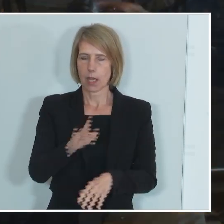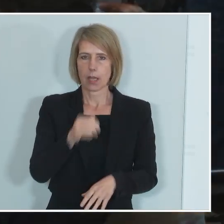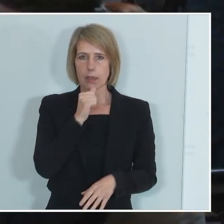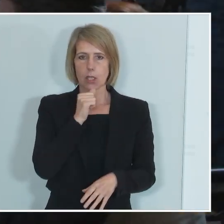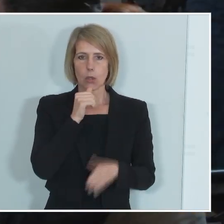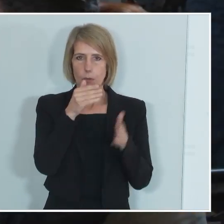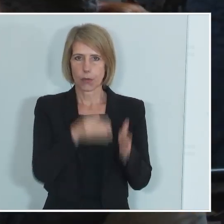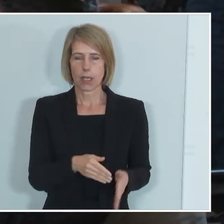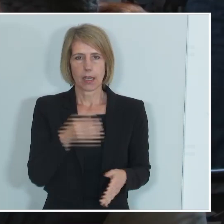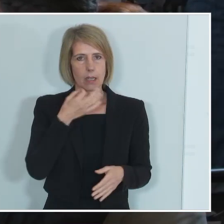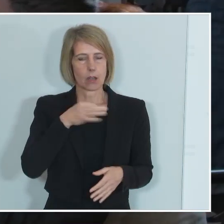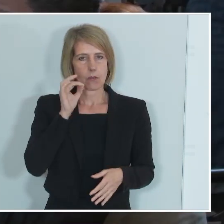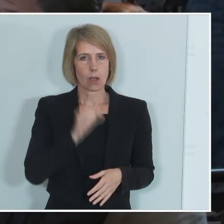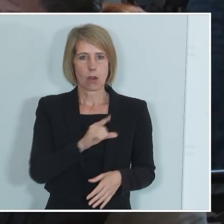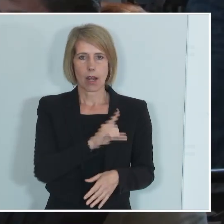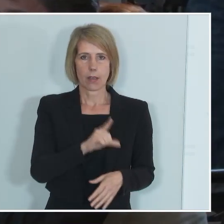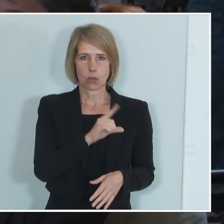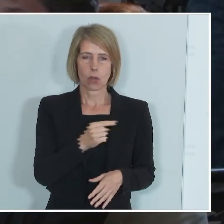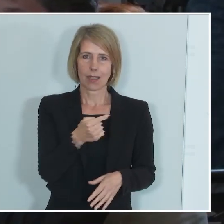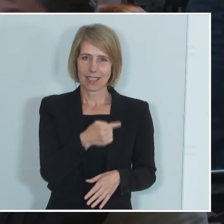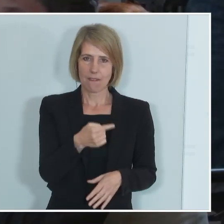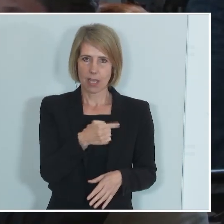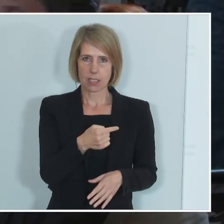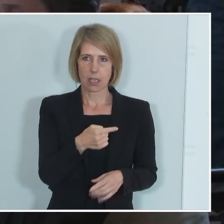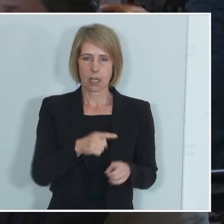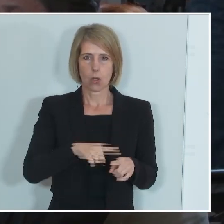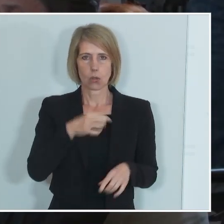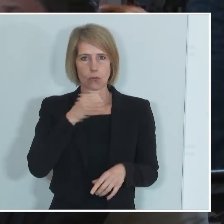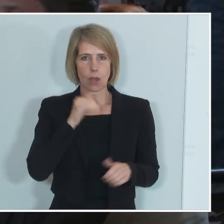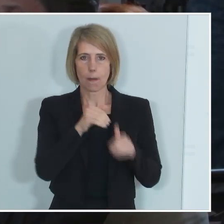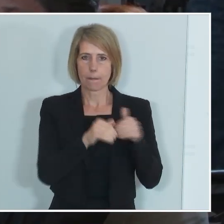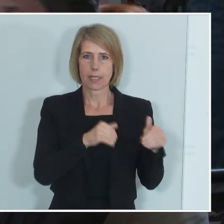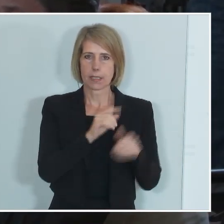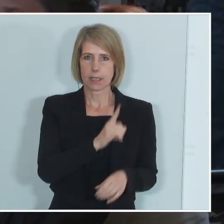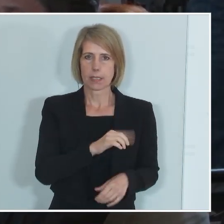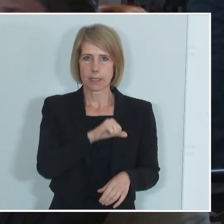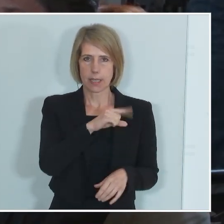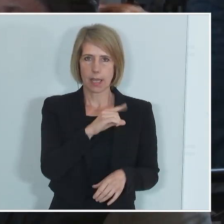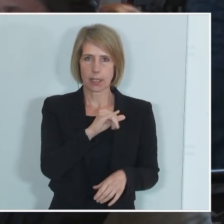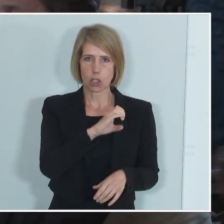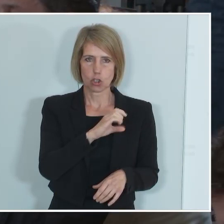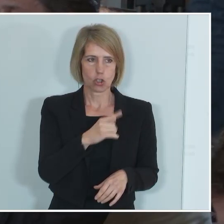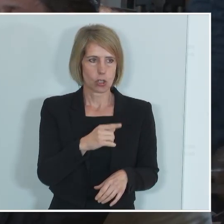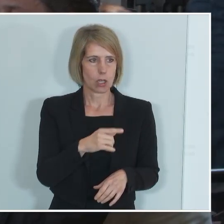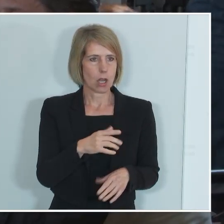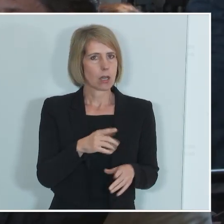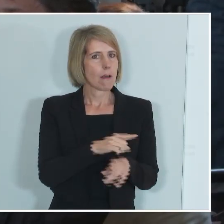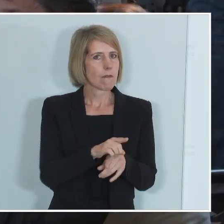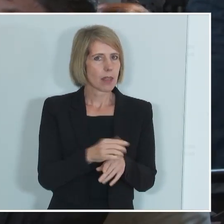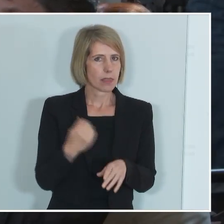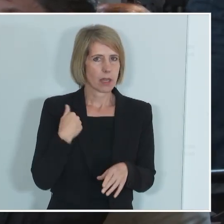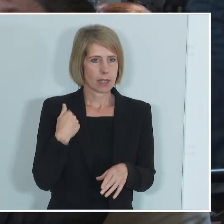an Leonore Gehwessler und an Frau Ministerin Sadic. Wann haben Sie in den letzten ein, zwei